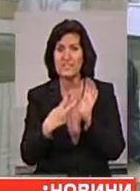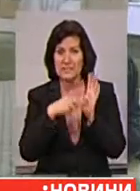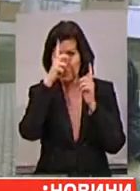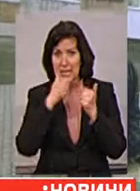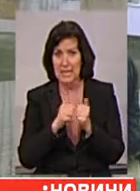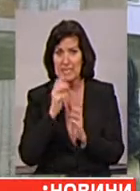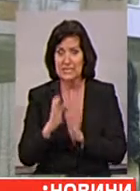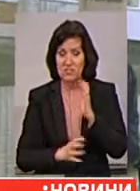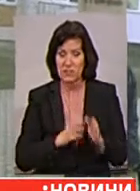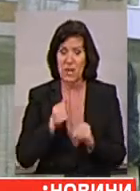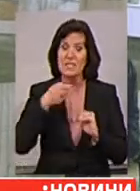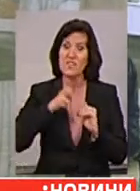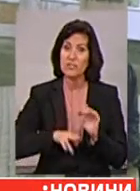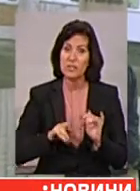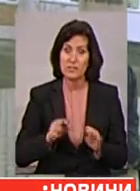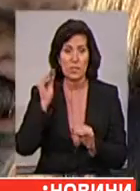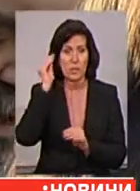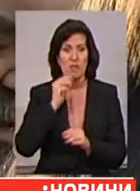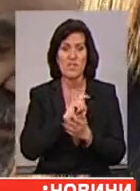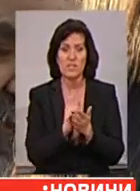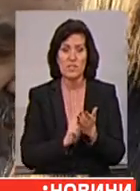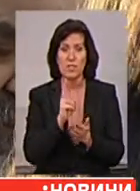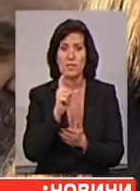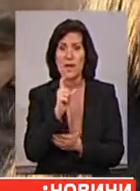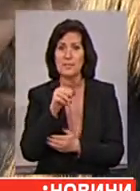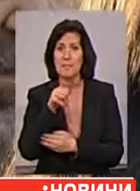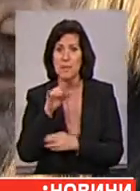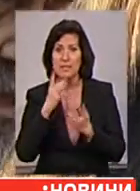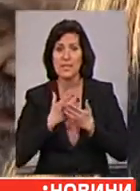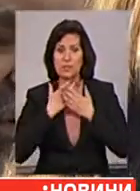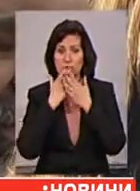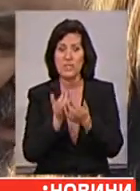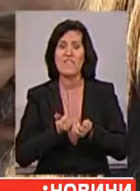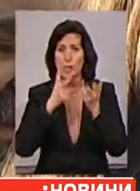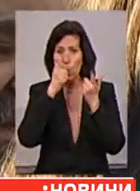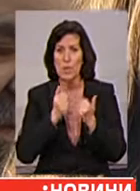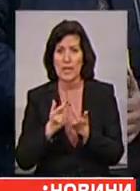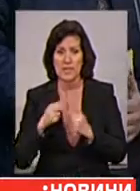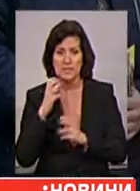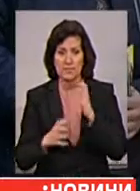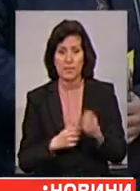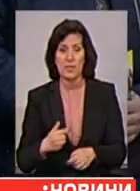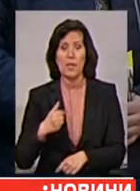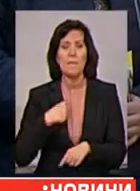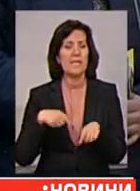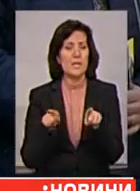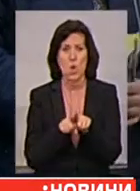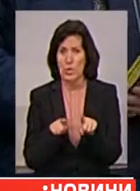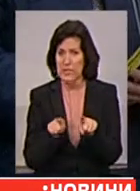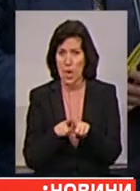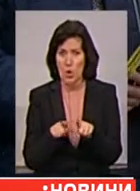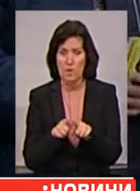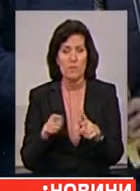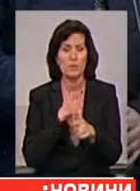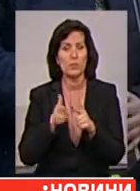країн світу. А от завершити акцію надумали віршем в казематі, який зачитали одночасно в кількох країнах світу. Мені однаково,